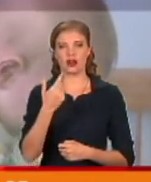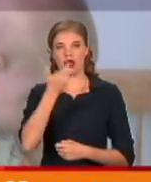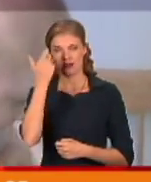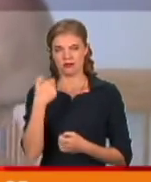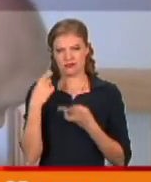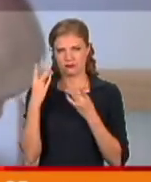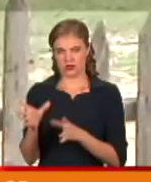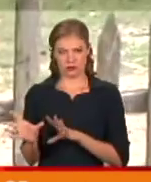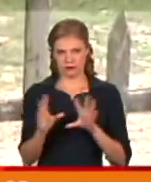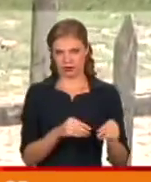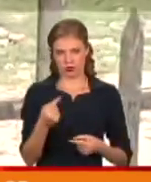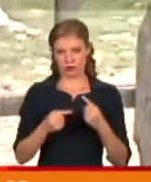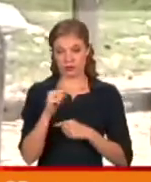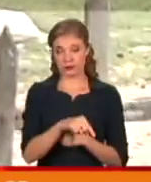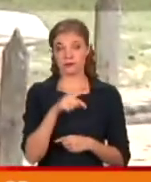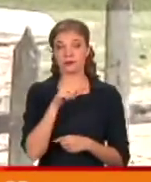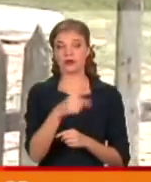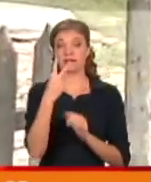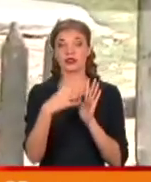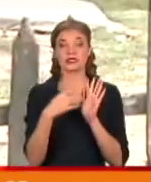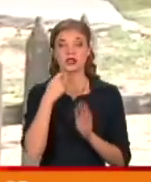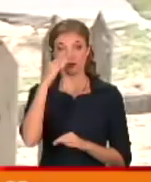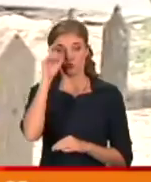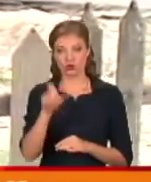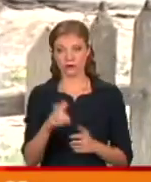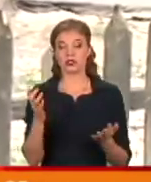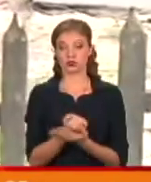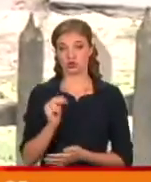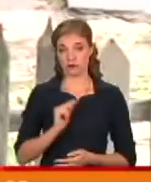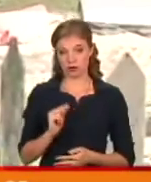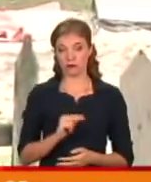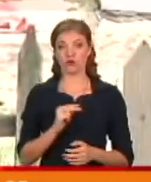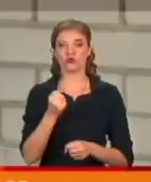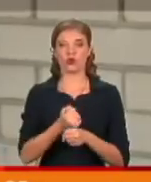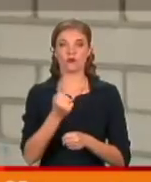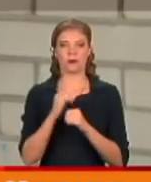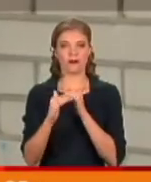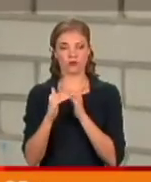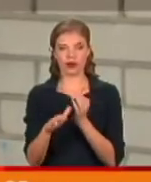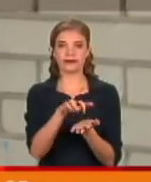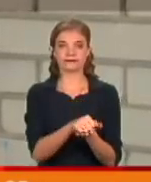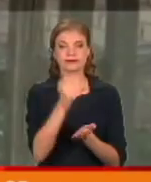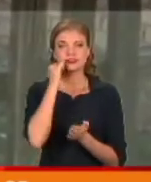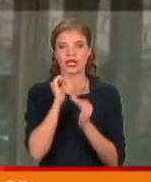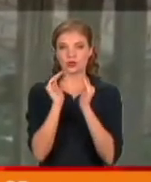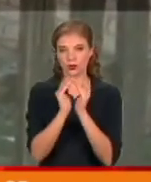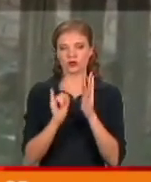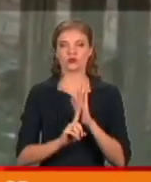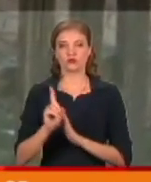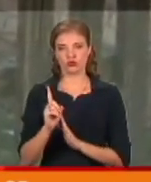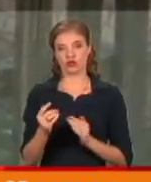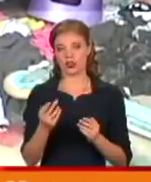Я уїхала оттуда. В Білозірці 29-річний чоловік знайшов роботу. Обробляв поля. Тут орендували стареньку хатину та